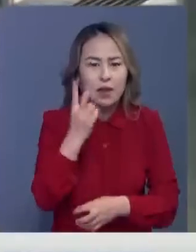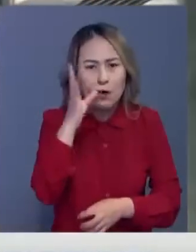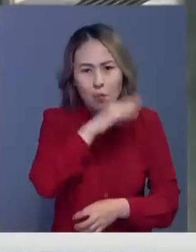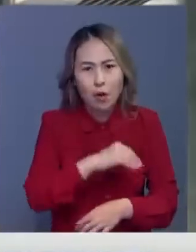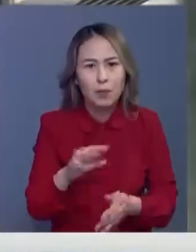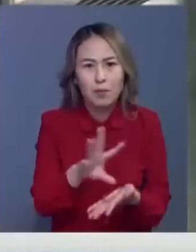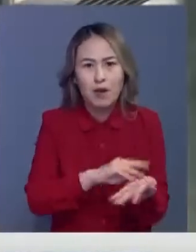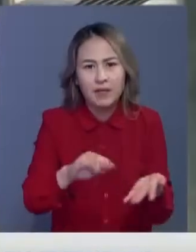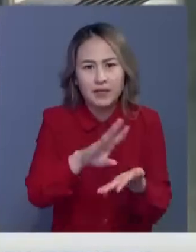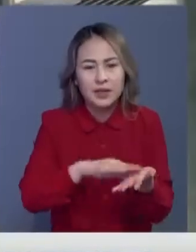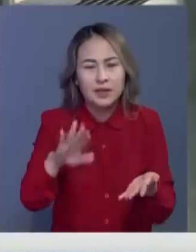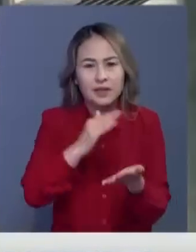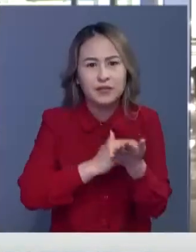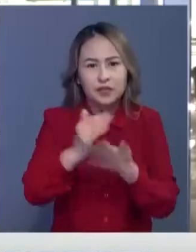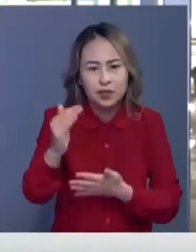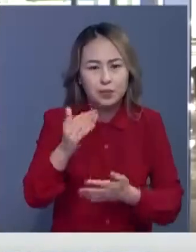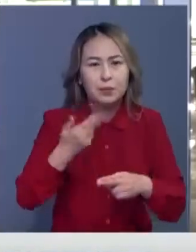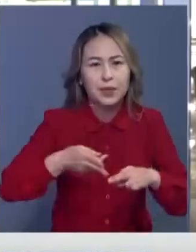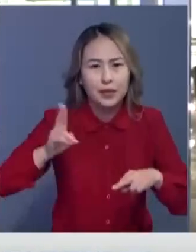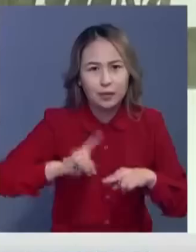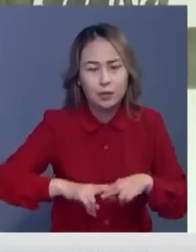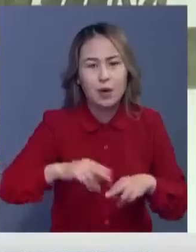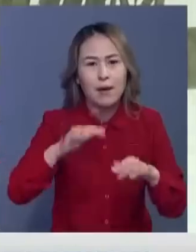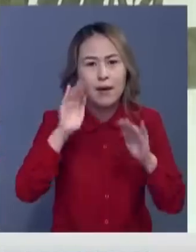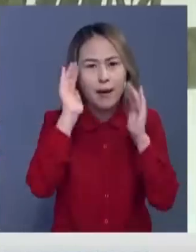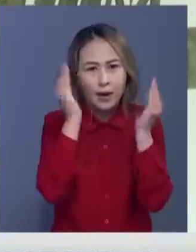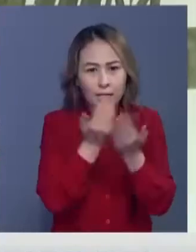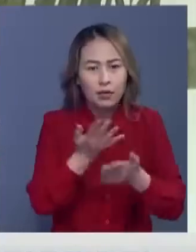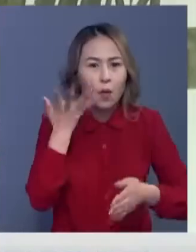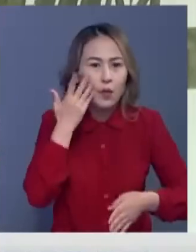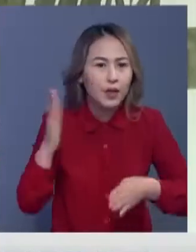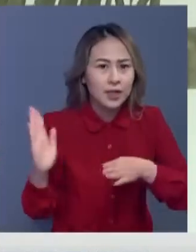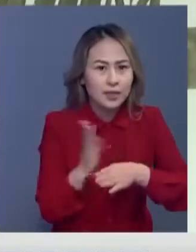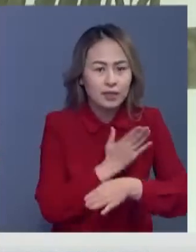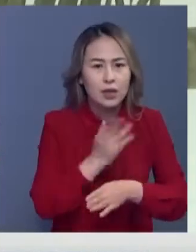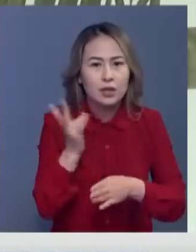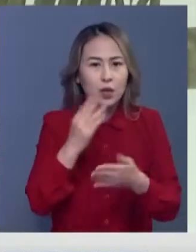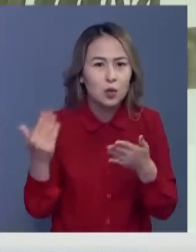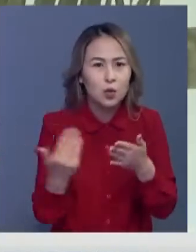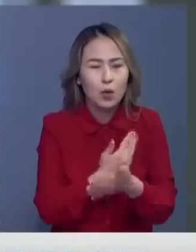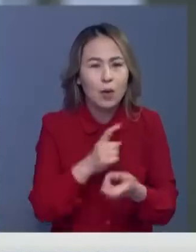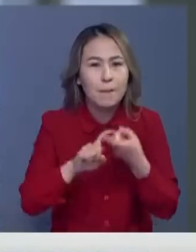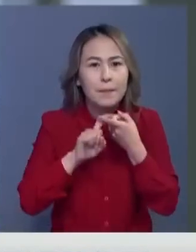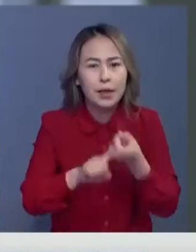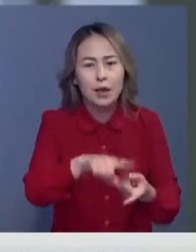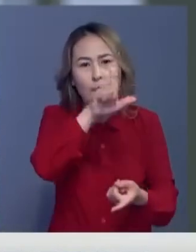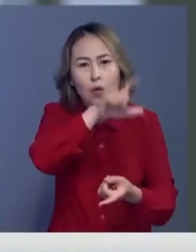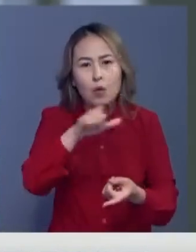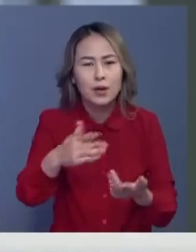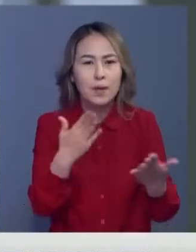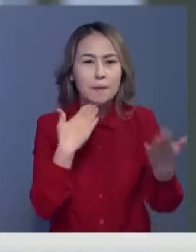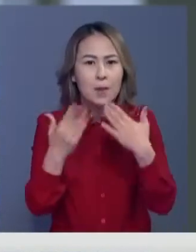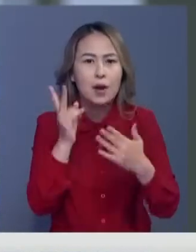басталу мүмкіндігі жоғары екенін айтады. Сондықтан карантин алынып тасталғанда дертті жаңа жұқтырғандар және олармен